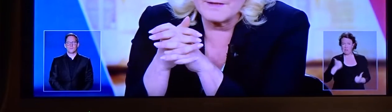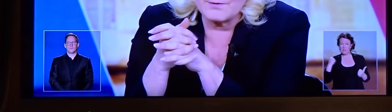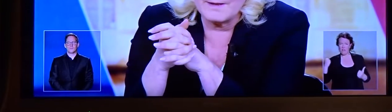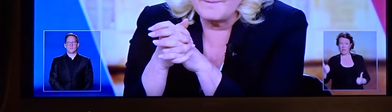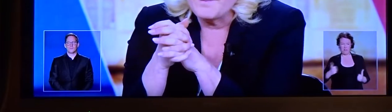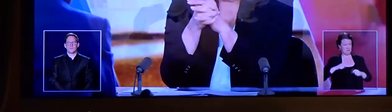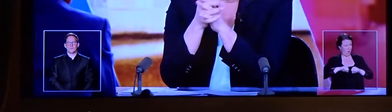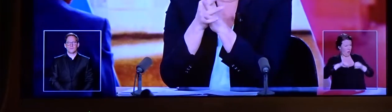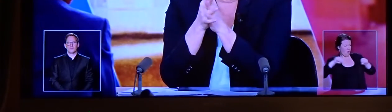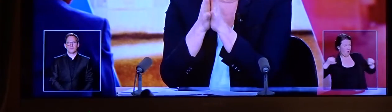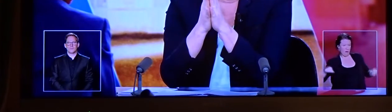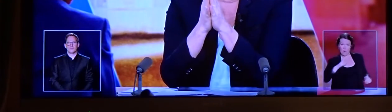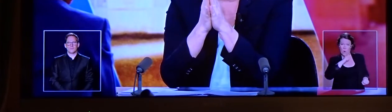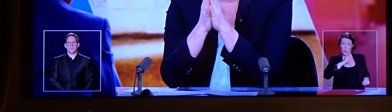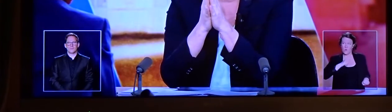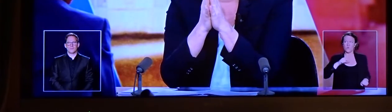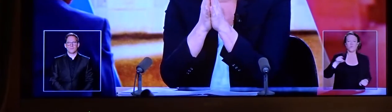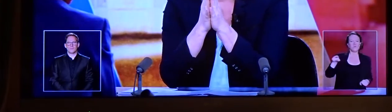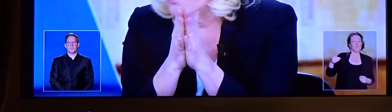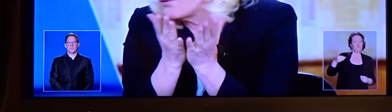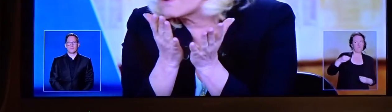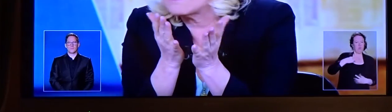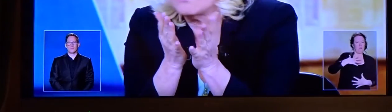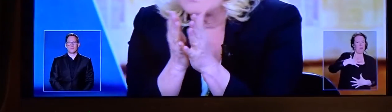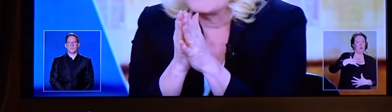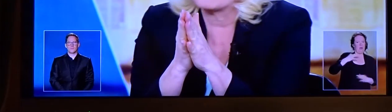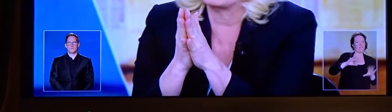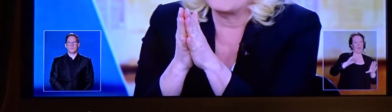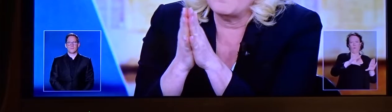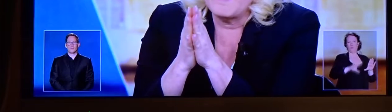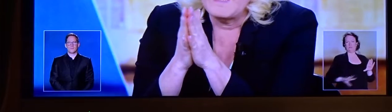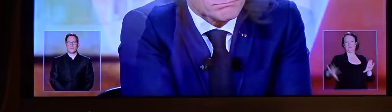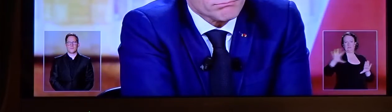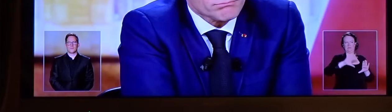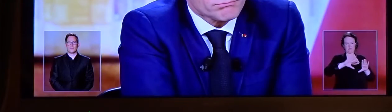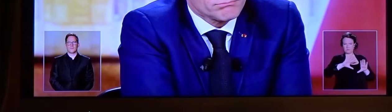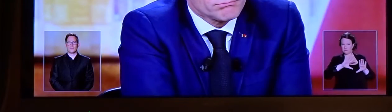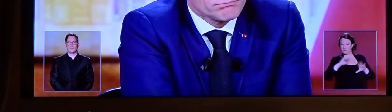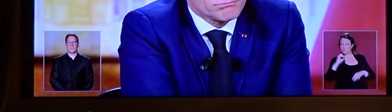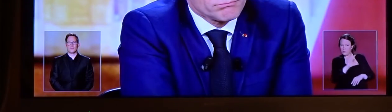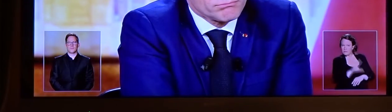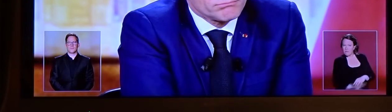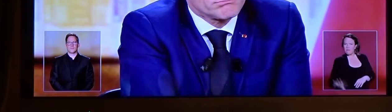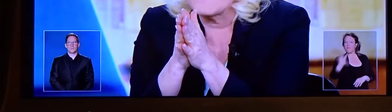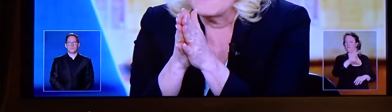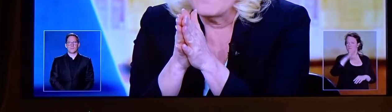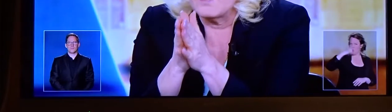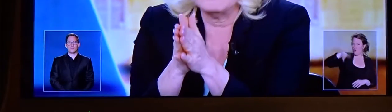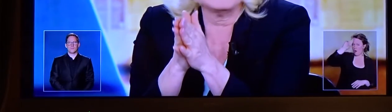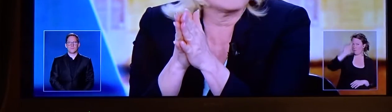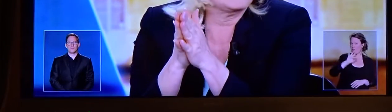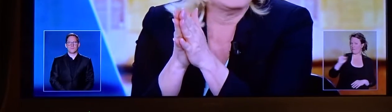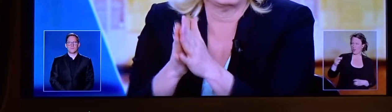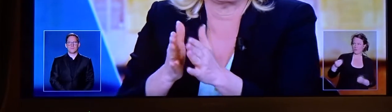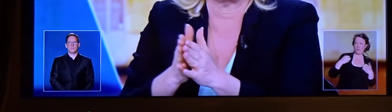pourrait constituer un danger absolument majeur pour l'Occident, pour l'Europe et pour la France.